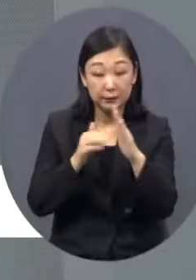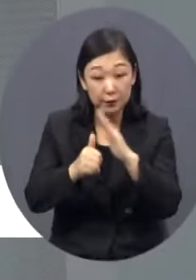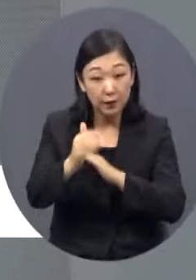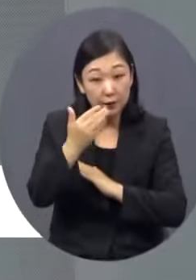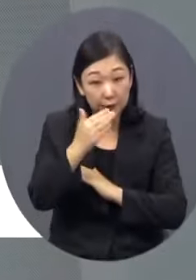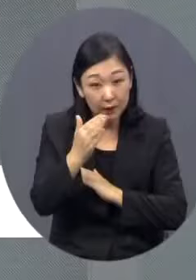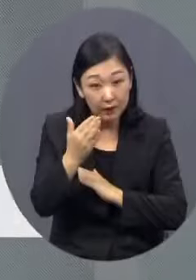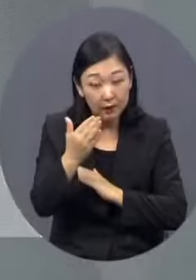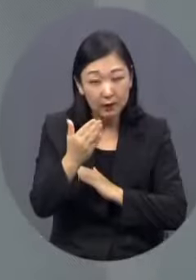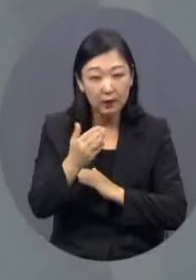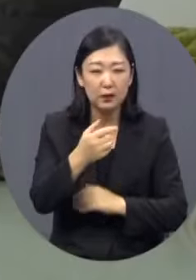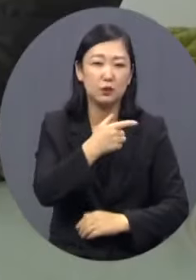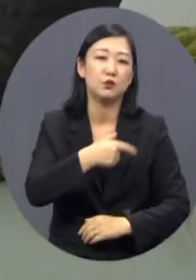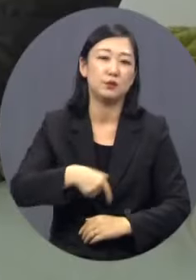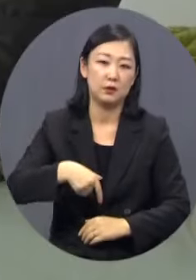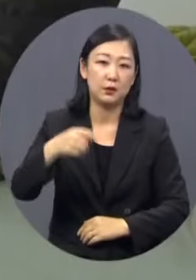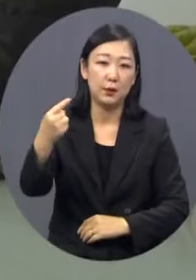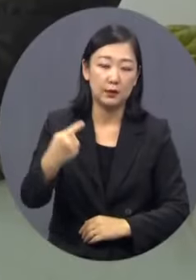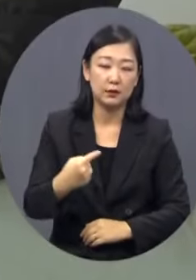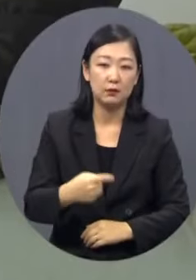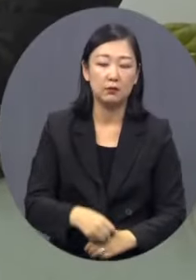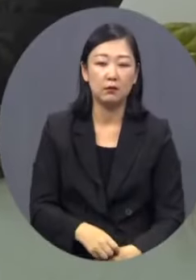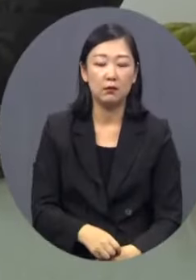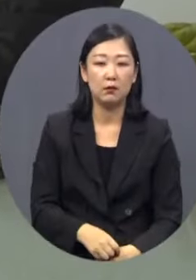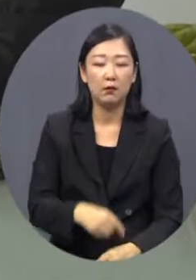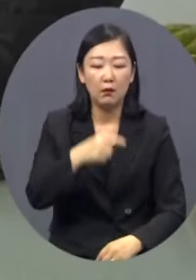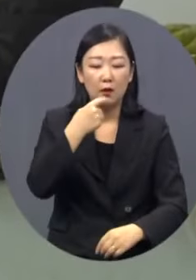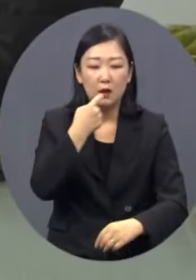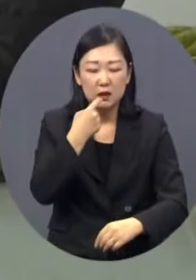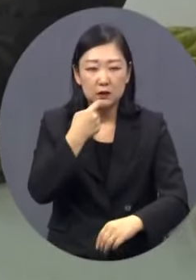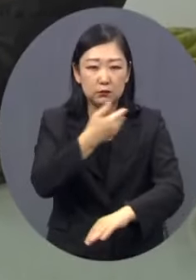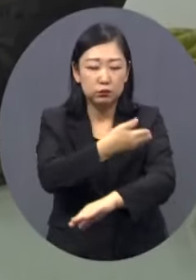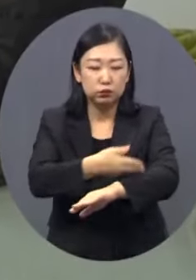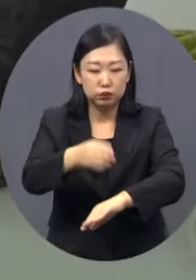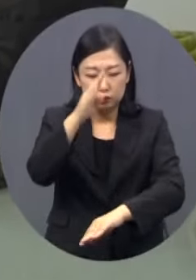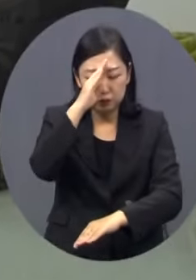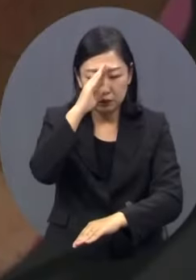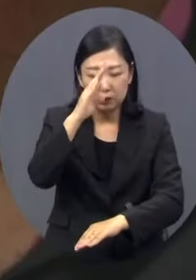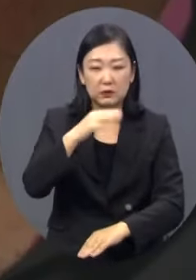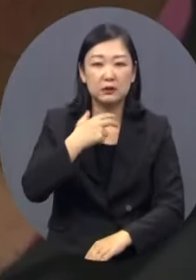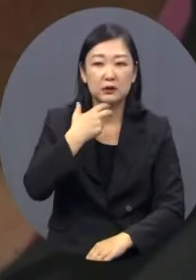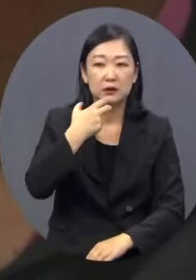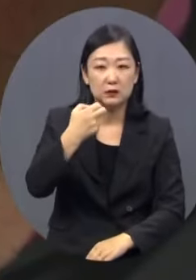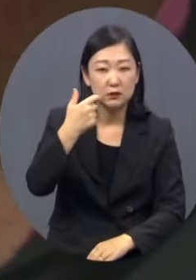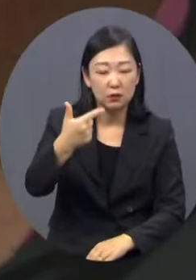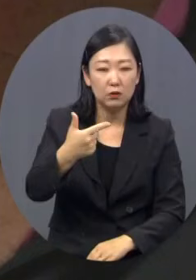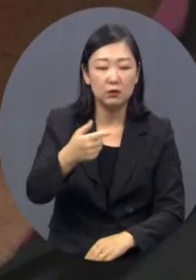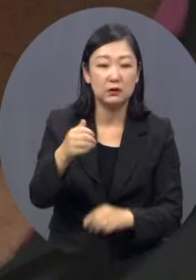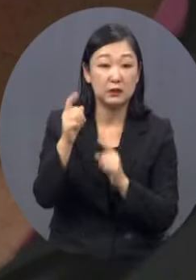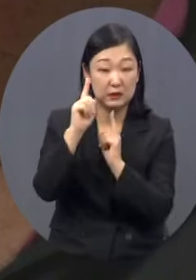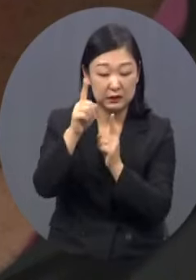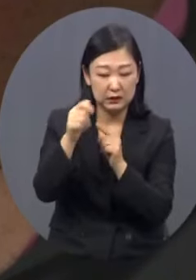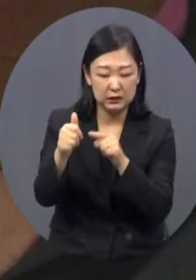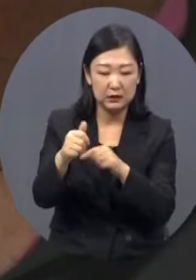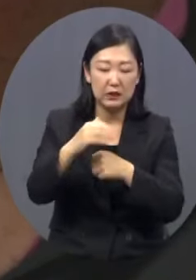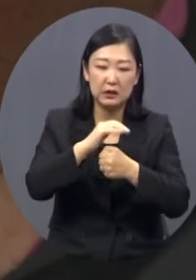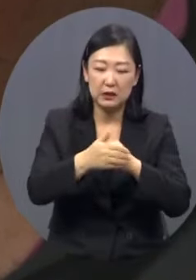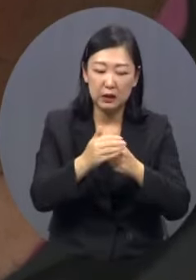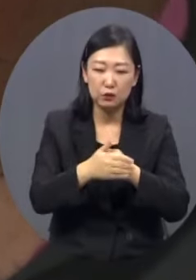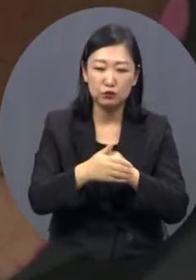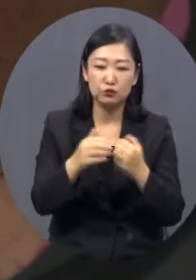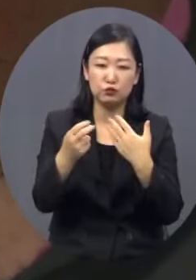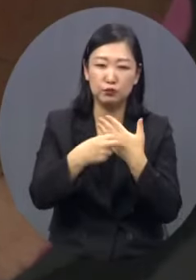안녕하세요 동사무소 만성 백혈병과 투병 중인 이른 6살 이호구 씨는 대구에 병원을 오가며 진료를